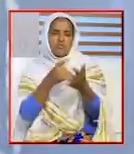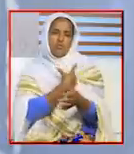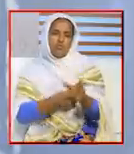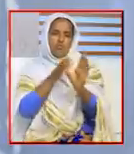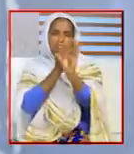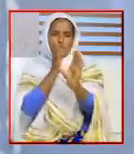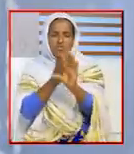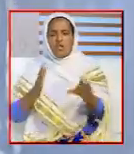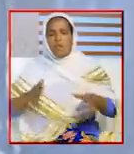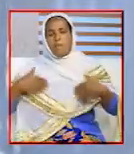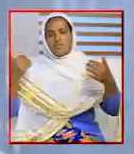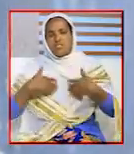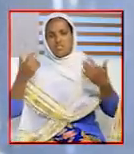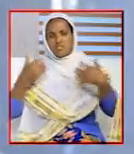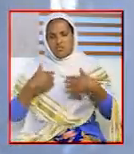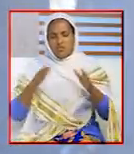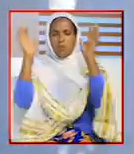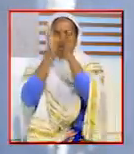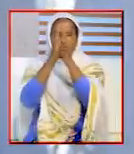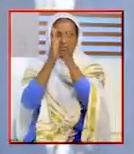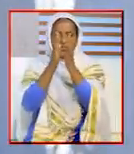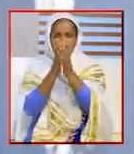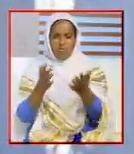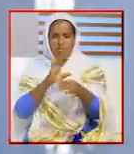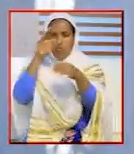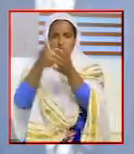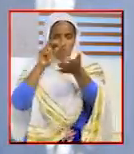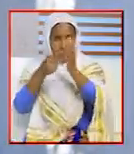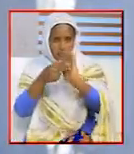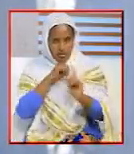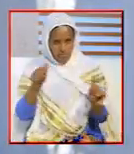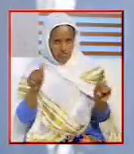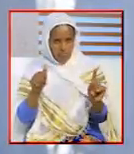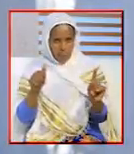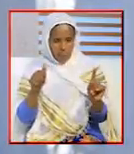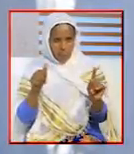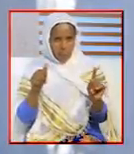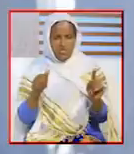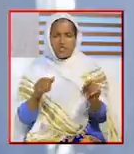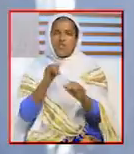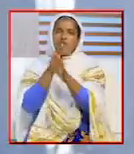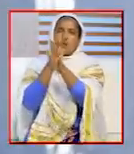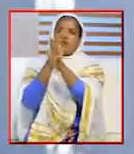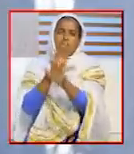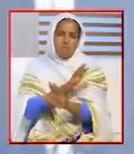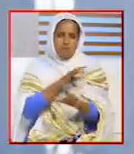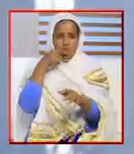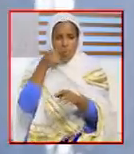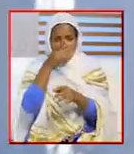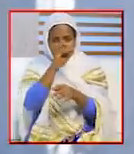ልቦና የማስደሰት የማስጨብጨብ ሁሉንም ማለት አይደለም የእልል ማለት